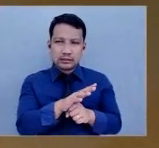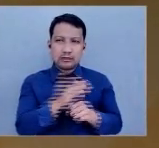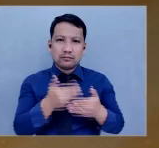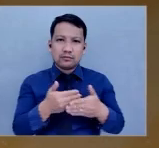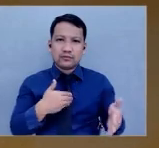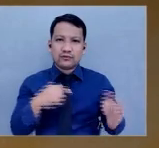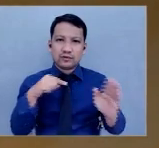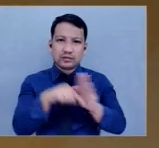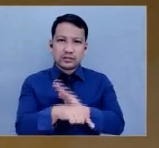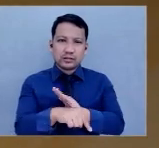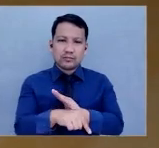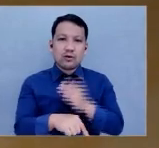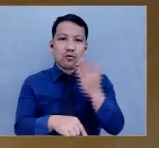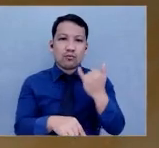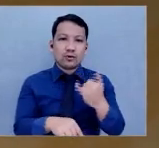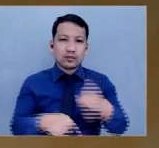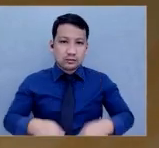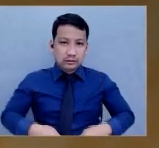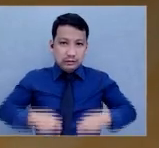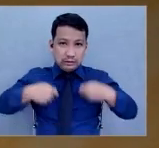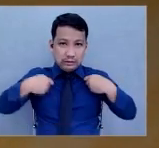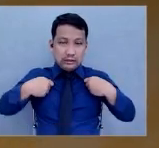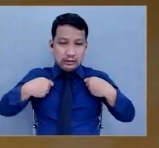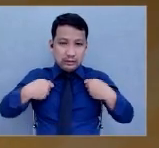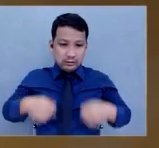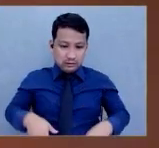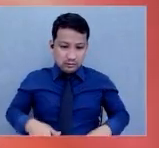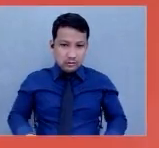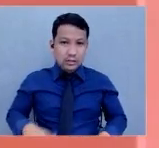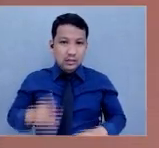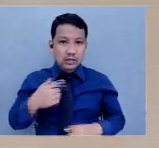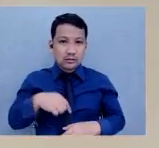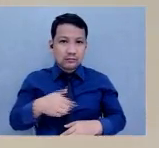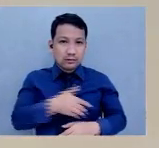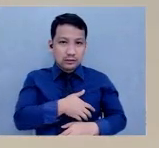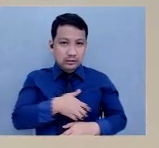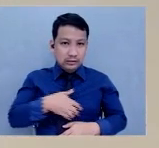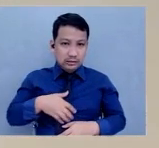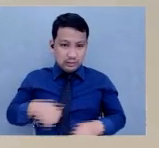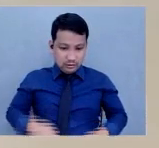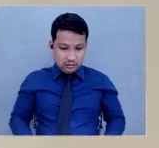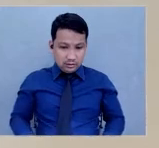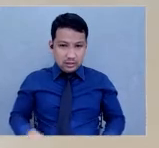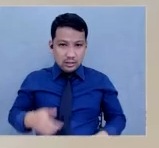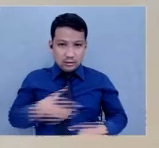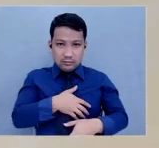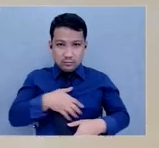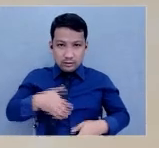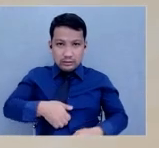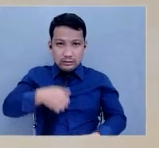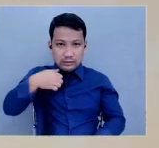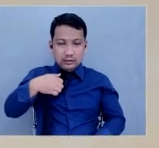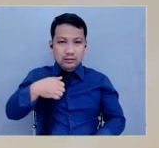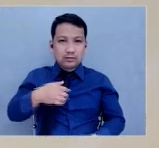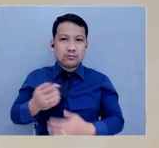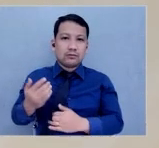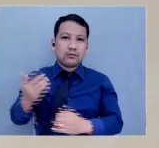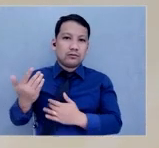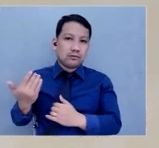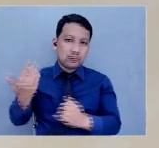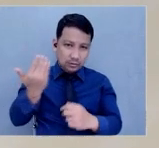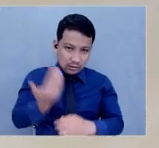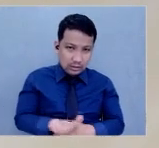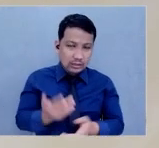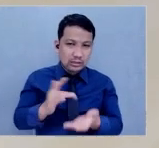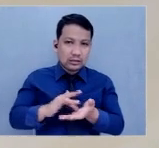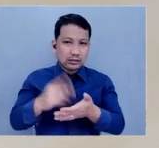patayin, lalo't nakataas ang suot niyang damit at nakalabas ang kanyang dibdib. Yung medical doctors namin pumunta dito to conduct DNA